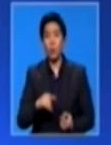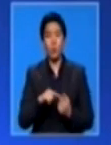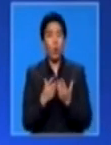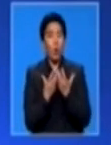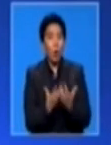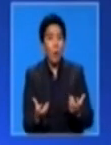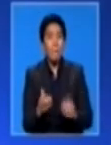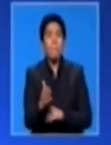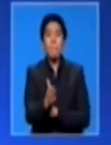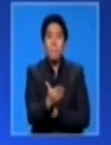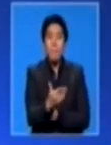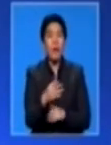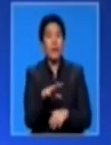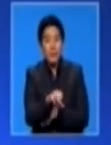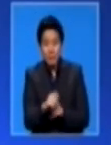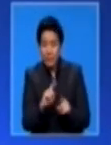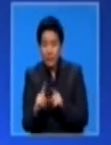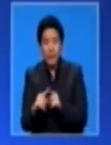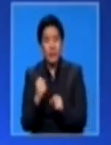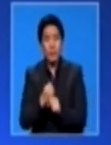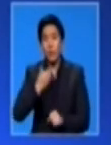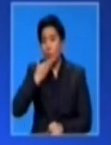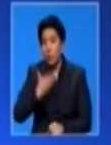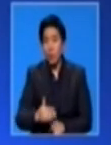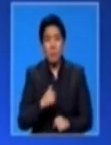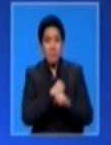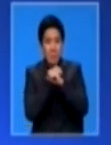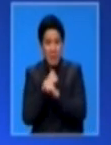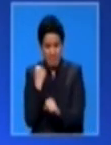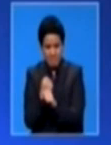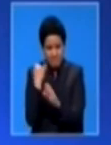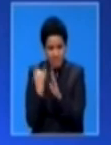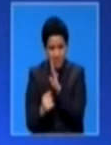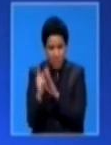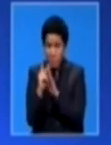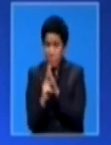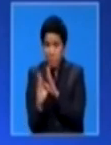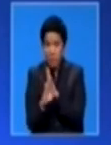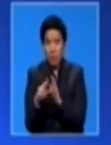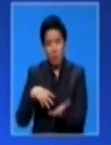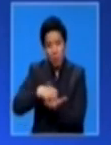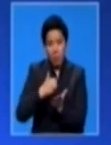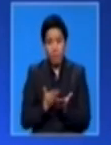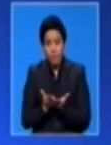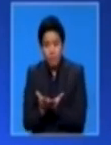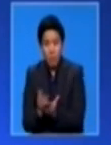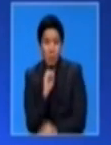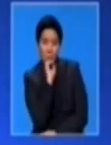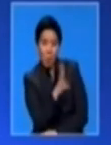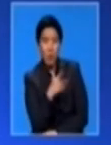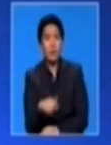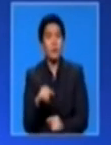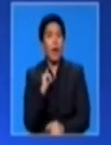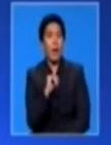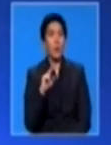ษย์ประมงการป้องกันยับยั้งการขจัดการทำประมงที่ผิดกฎหมายขาดการรายงานและรายการควบคุมที่เรียกว่า